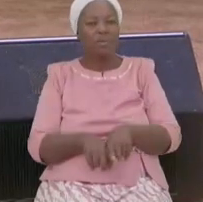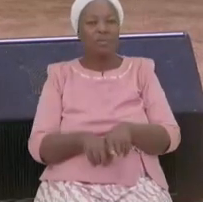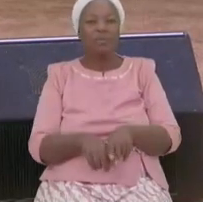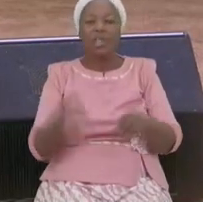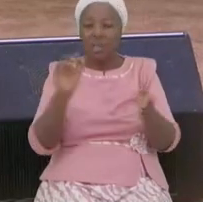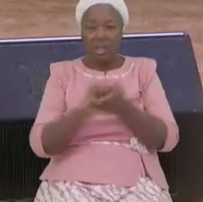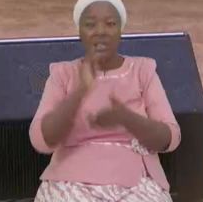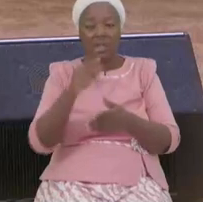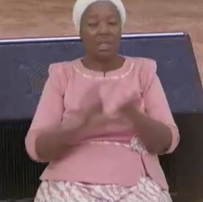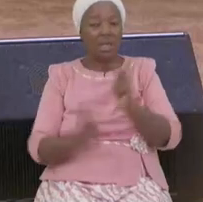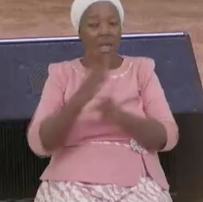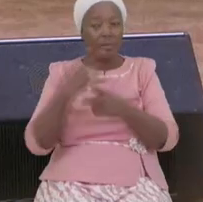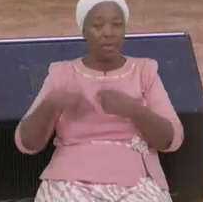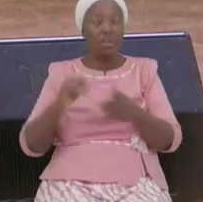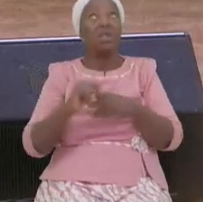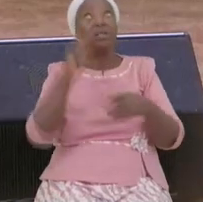espère du cœur.